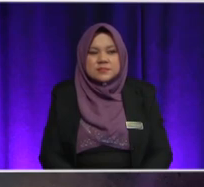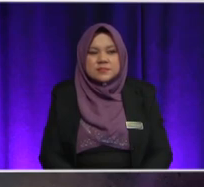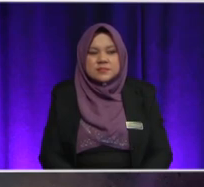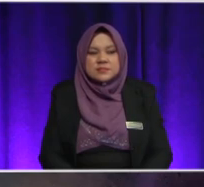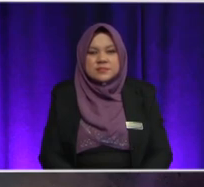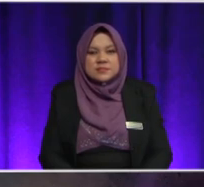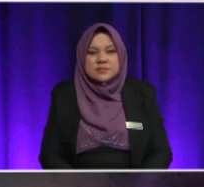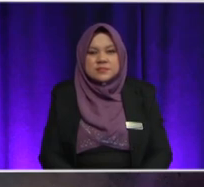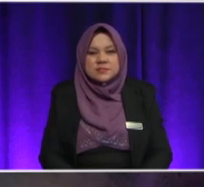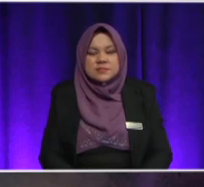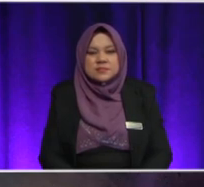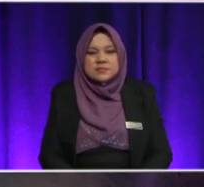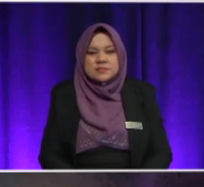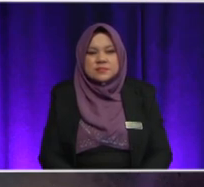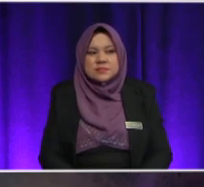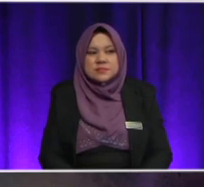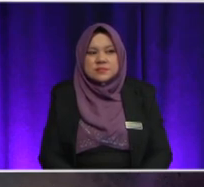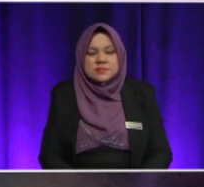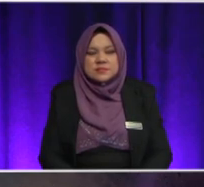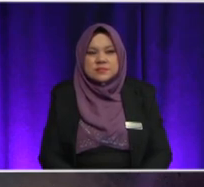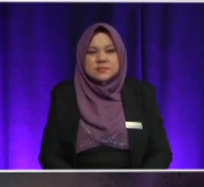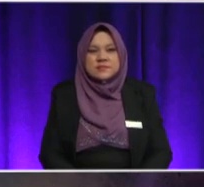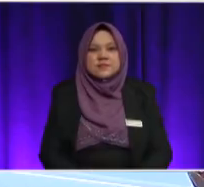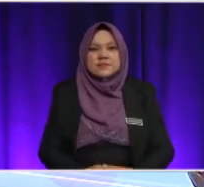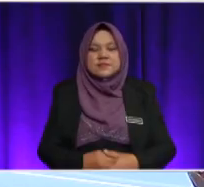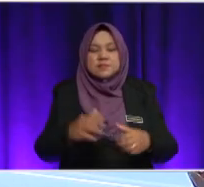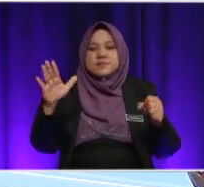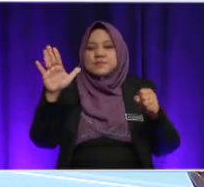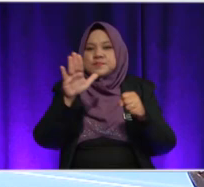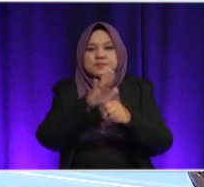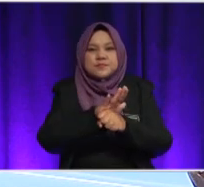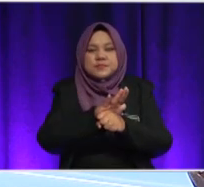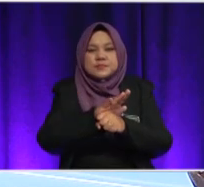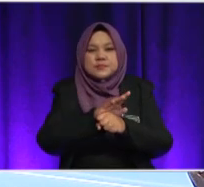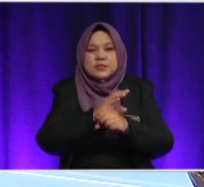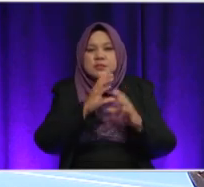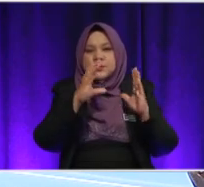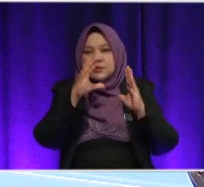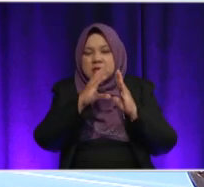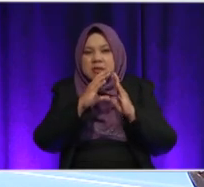kita tiga bintang kawan-kawan maket penuh lah Charta